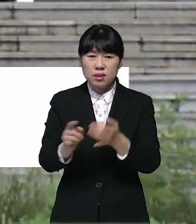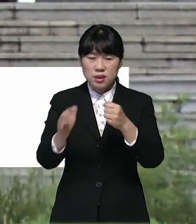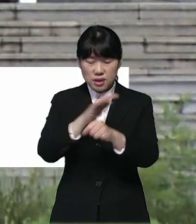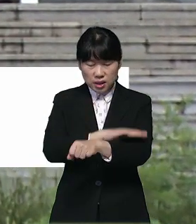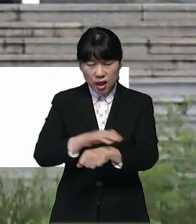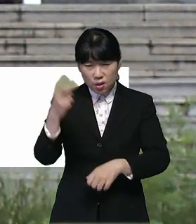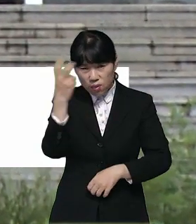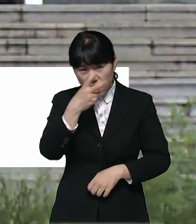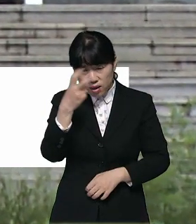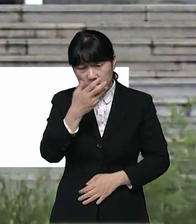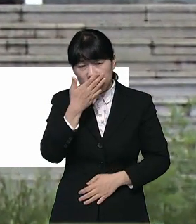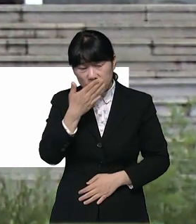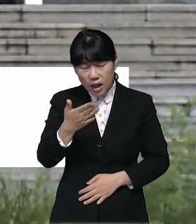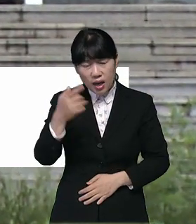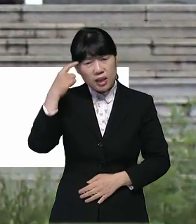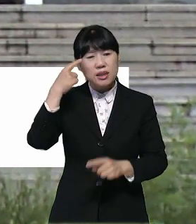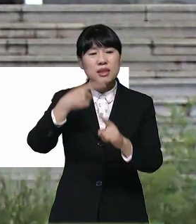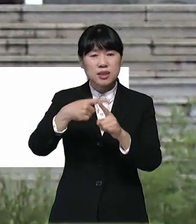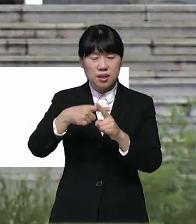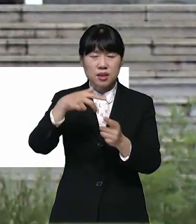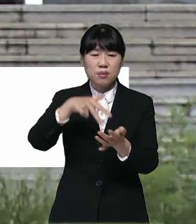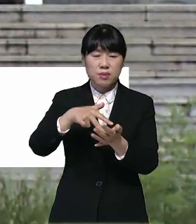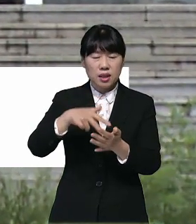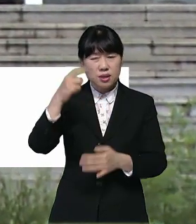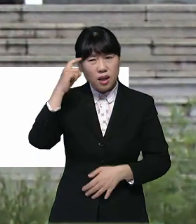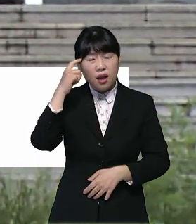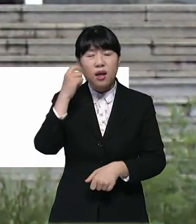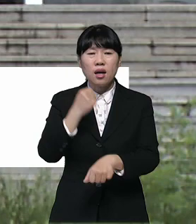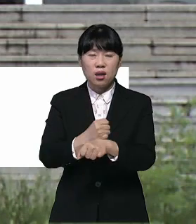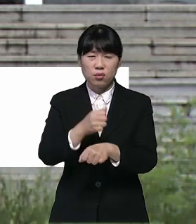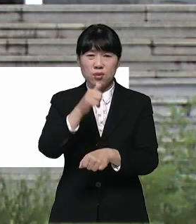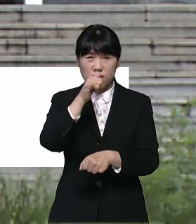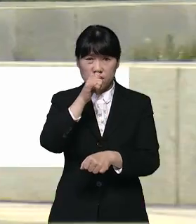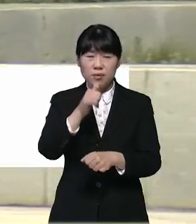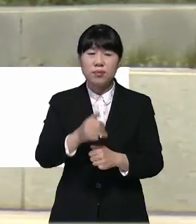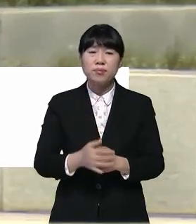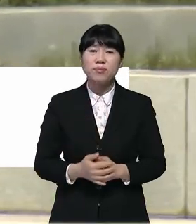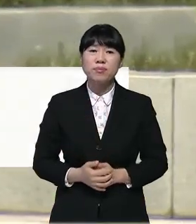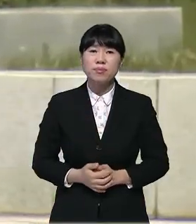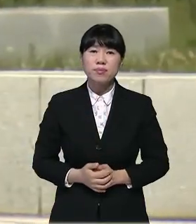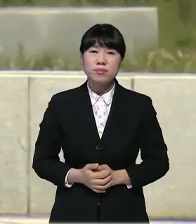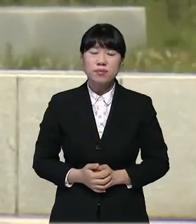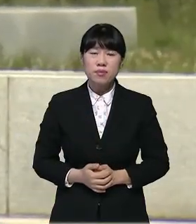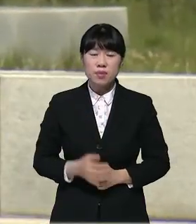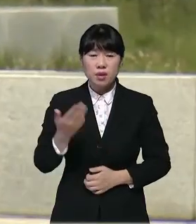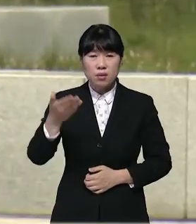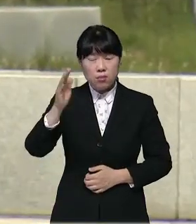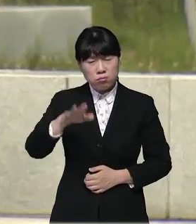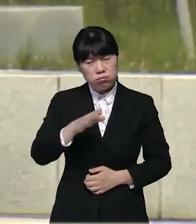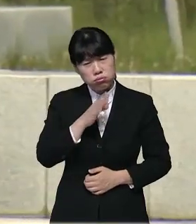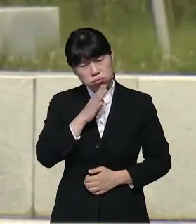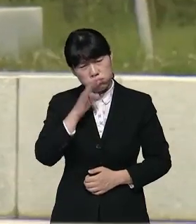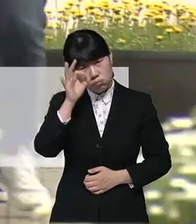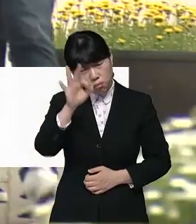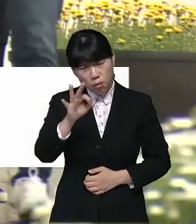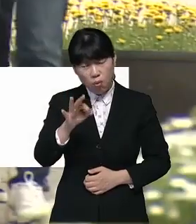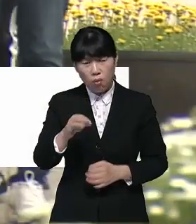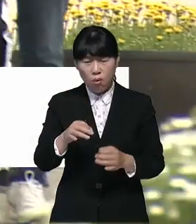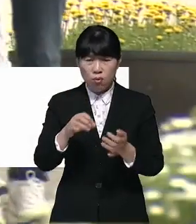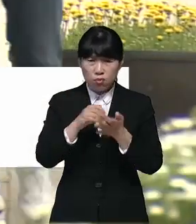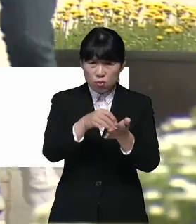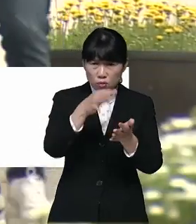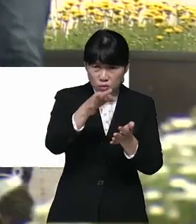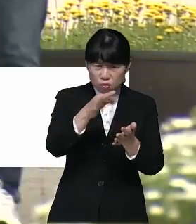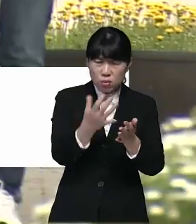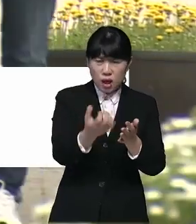관리가 된다는 것은 좀 긍정적이지 않나 그렇게 생각을 하고 있습니다. 하지만 사실상 등록금으로